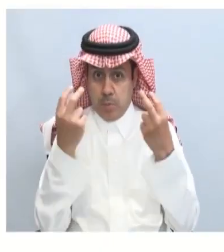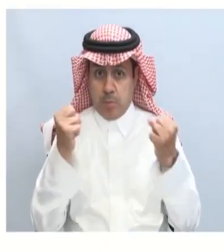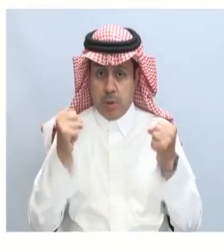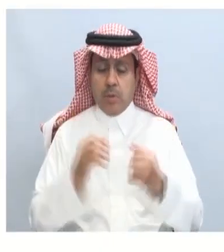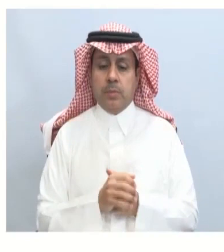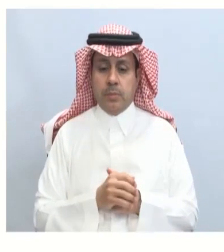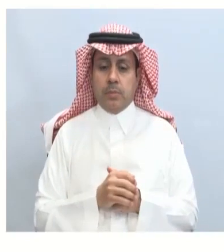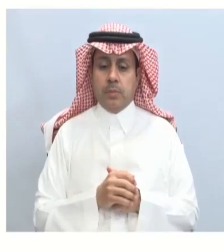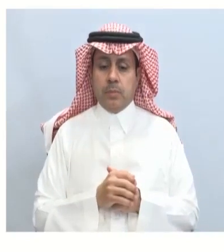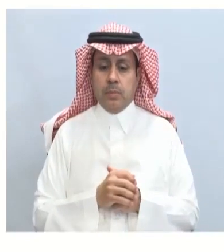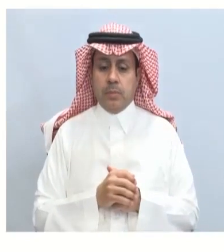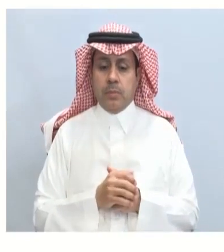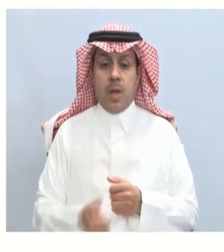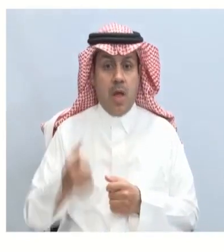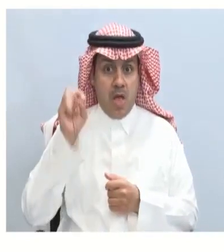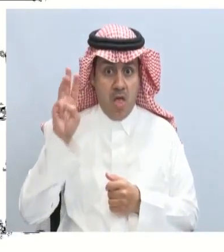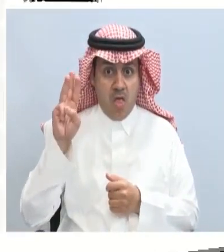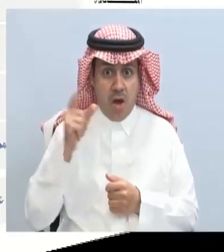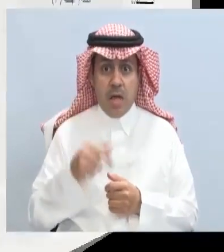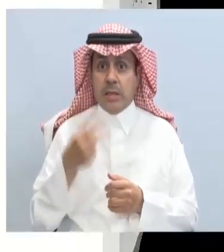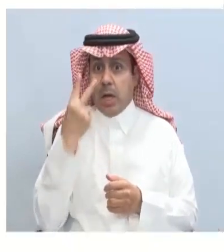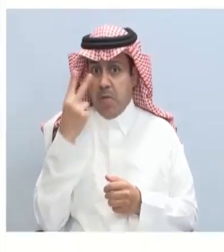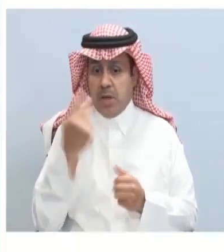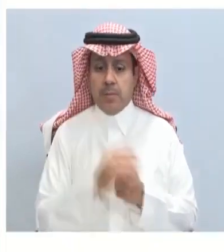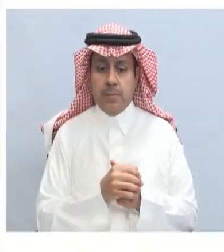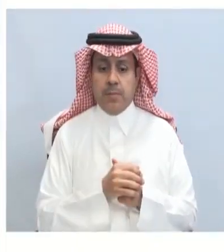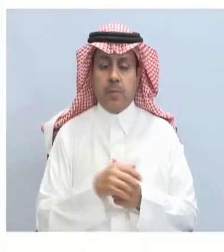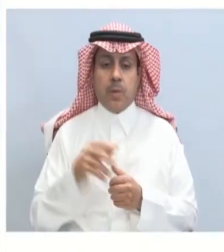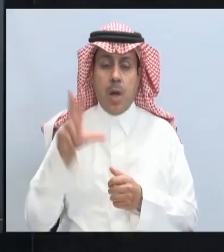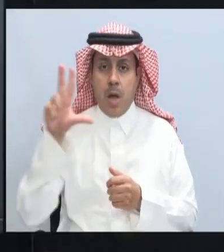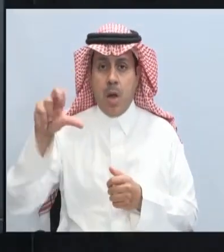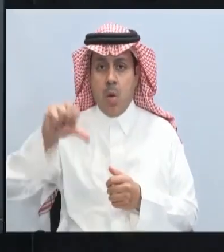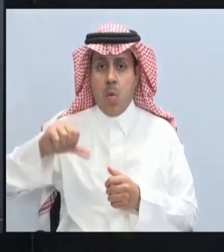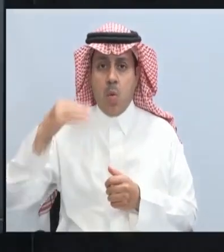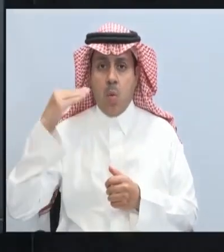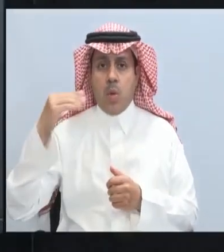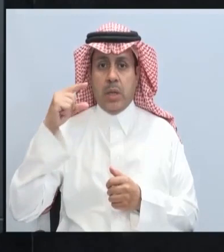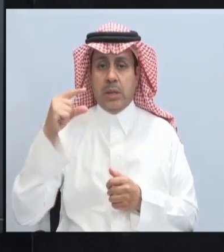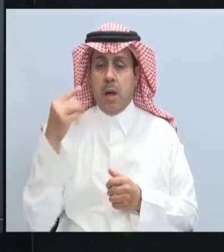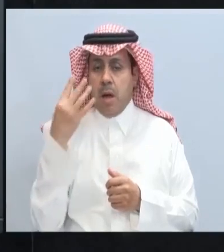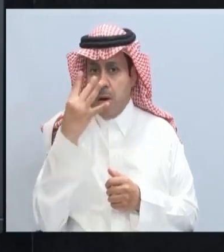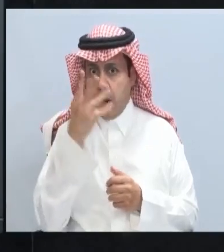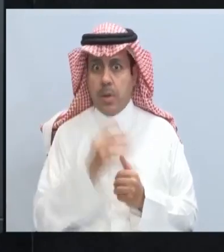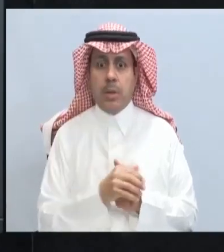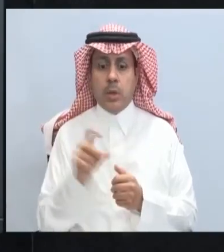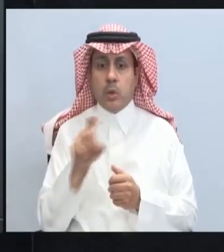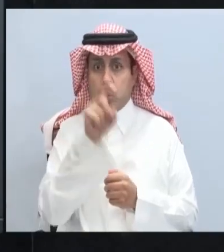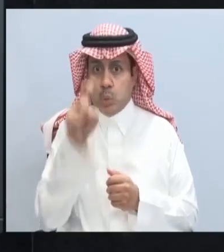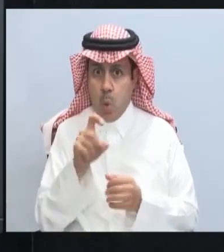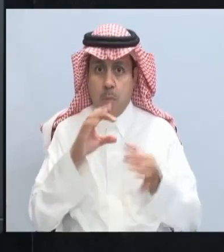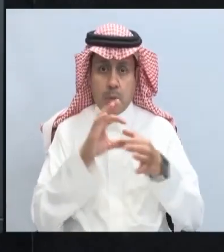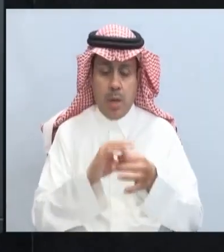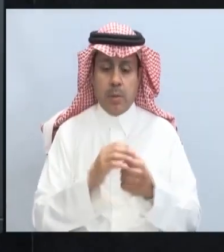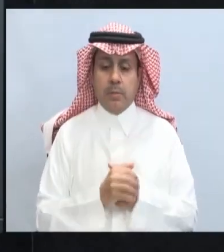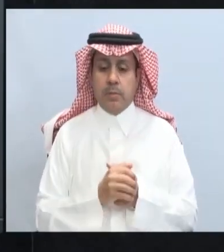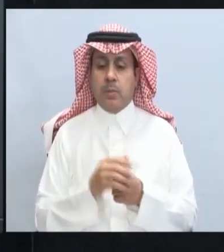نبدا في اثراءات رقم اثنان وهنا نبدا مع الوحده الرابعه وم اسئله متعلقه بهذه الوحده